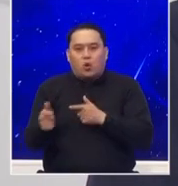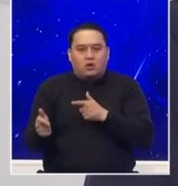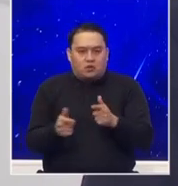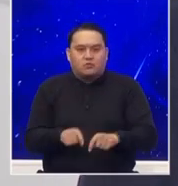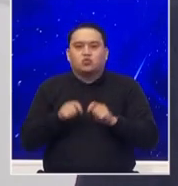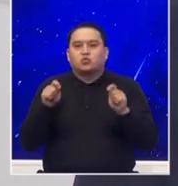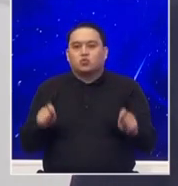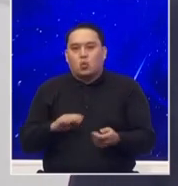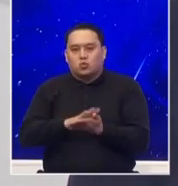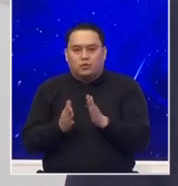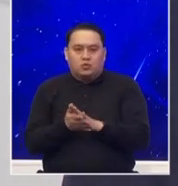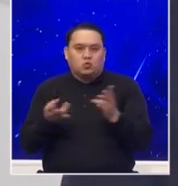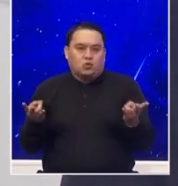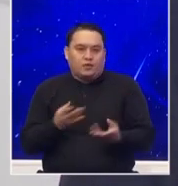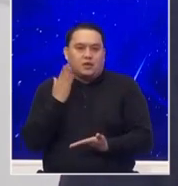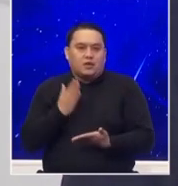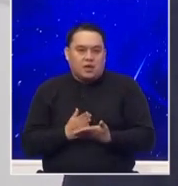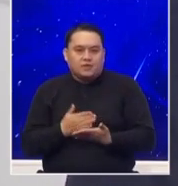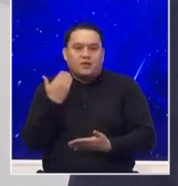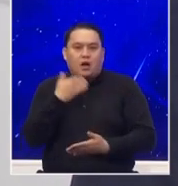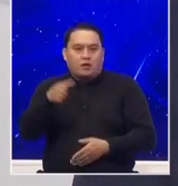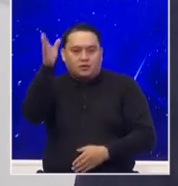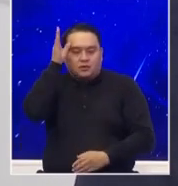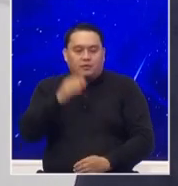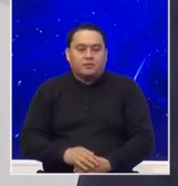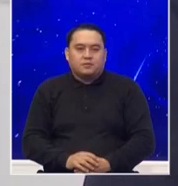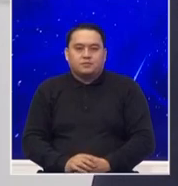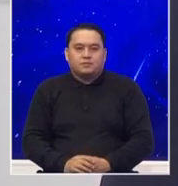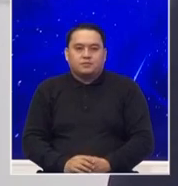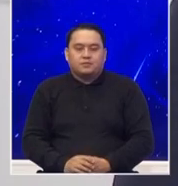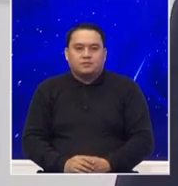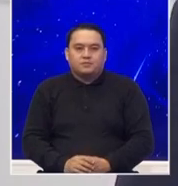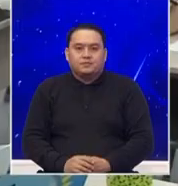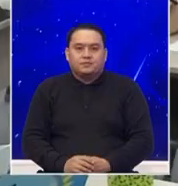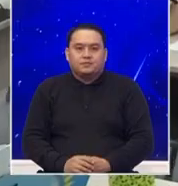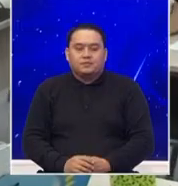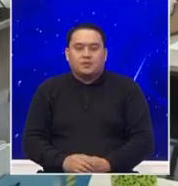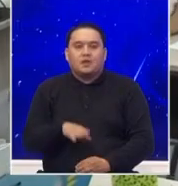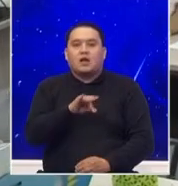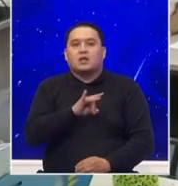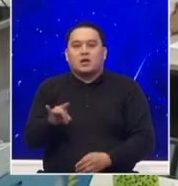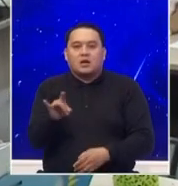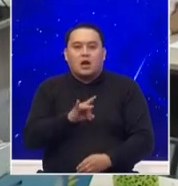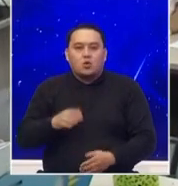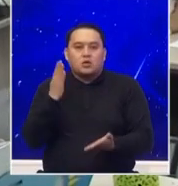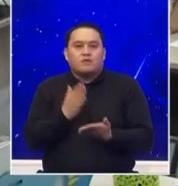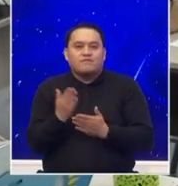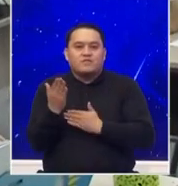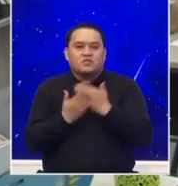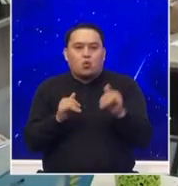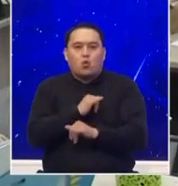для детей созданы все необходимые условия в получении качественного образования. В Талгарском районе наблюдается и